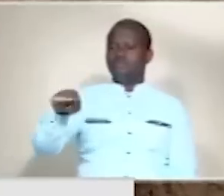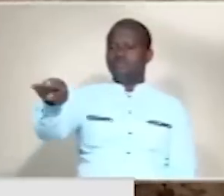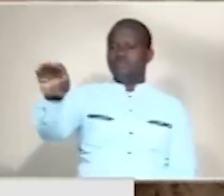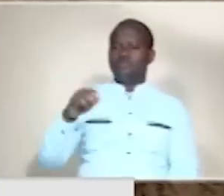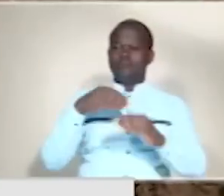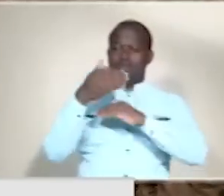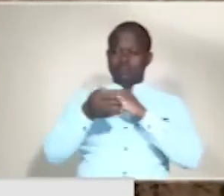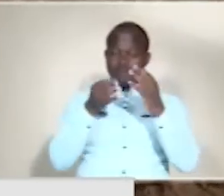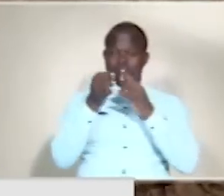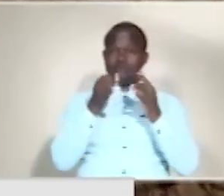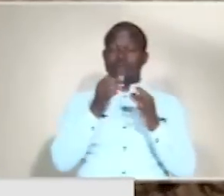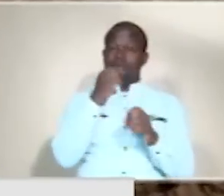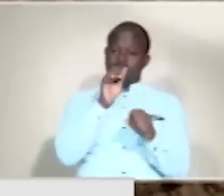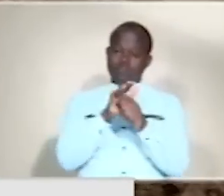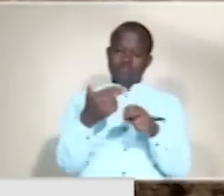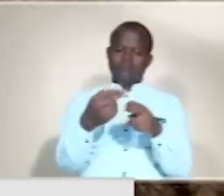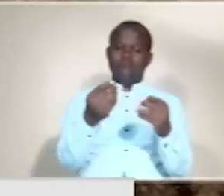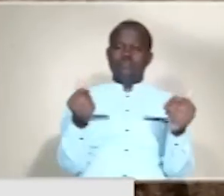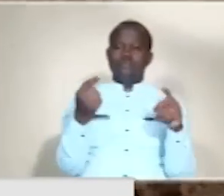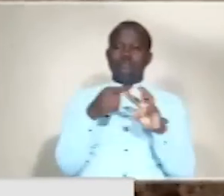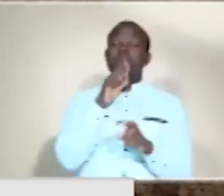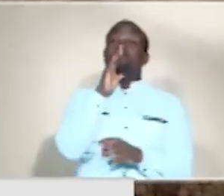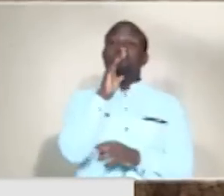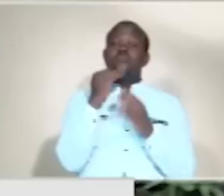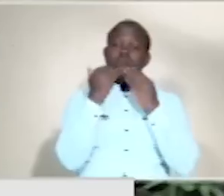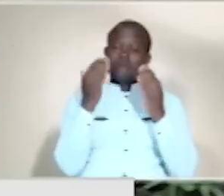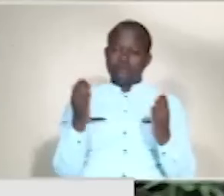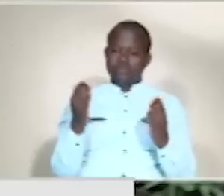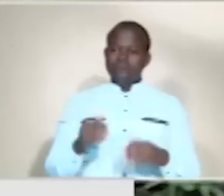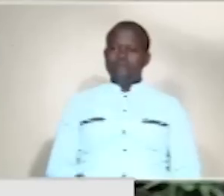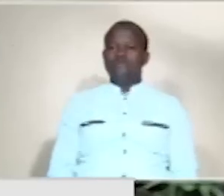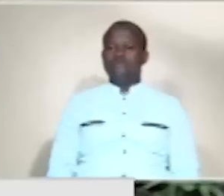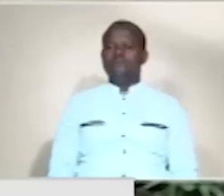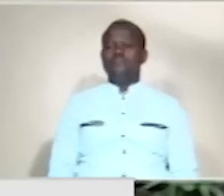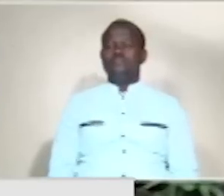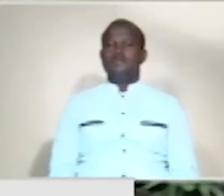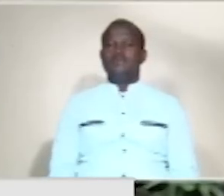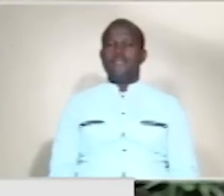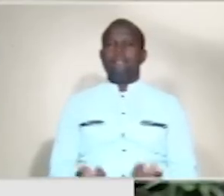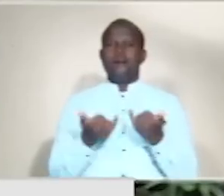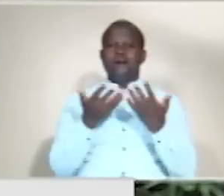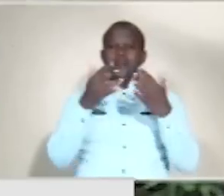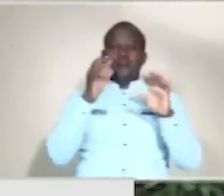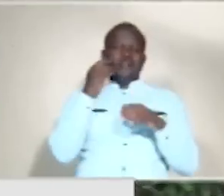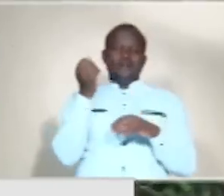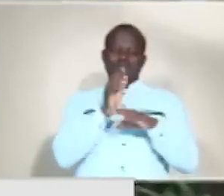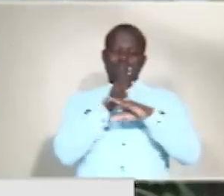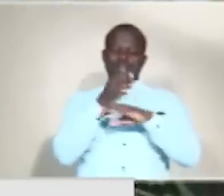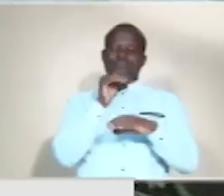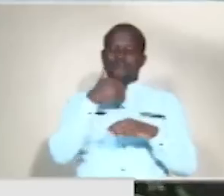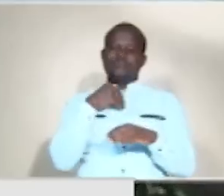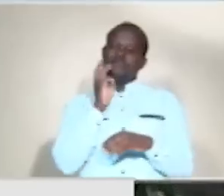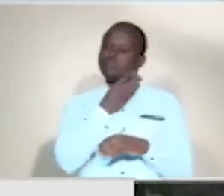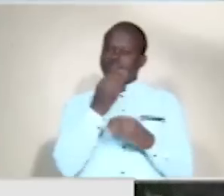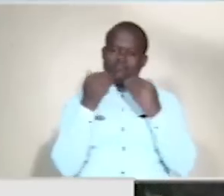gisobanuro ngo bizizwa ko bikemuka vuba ariko bagategereza bagaheba tumaze ukwezi kurenga tudafite amazi batubwira